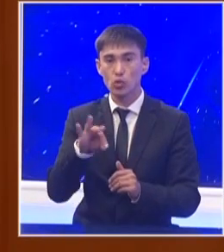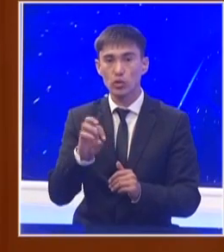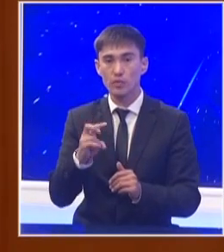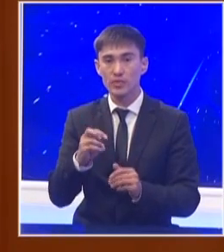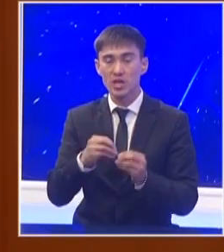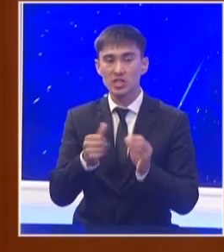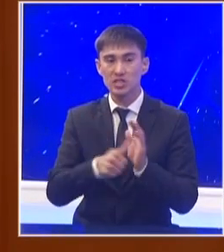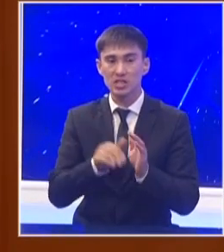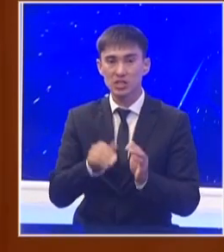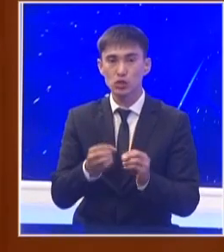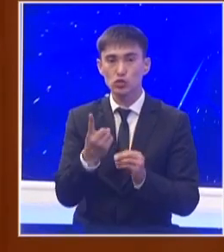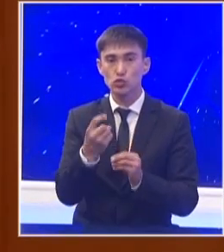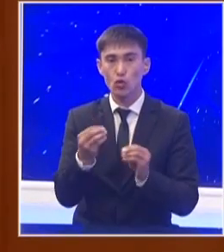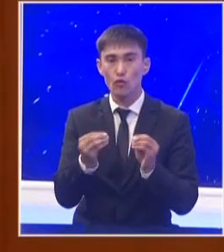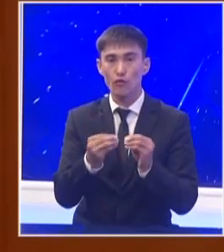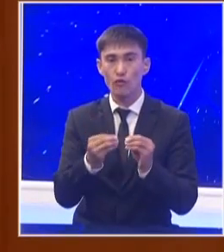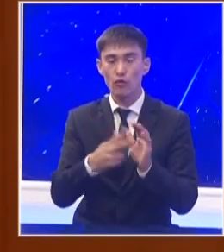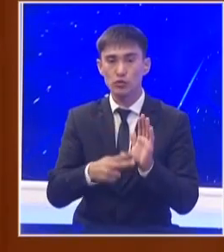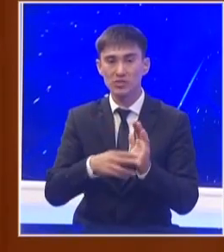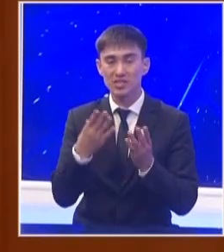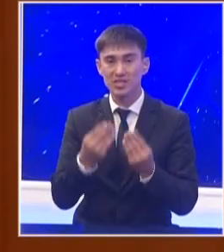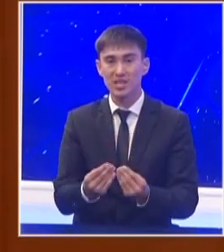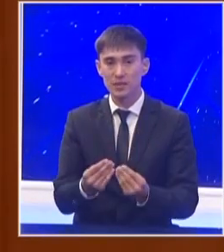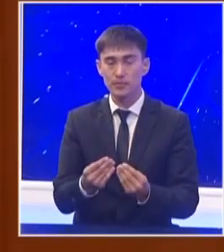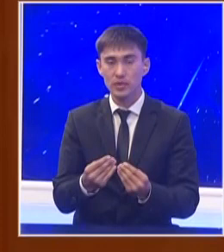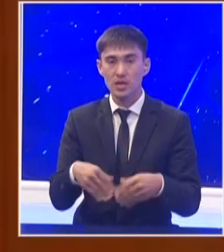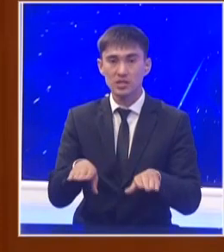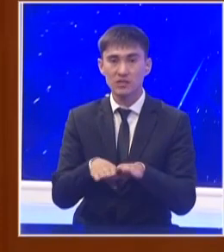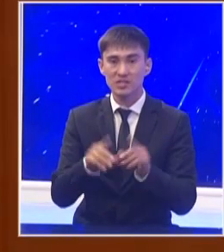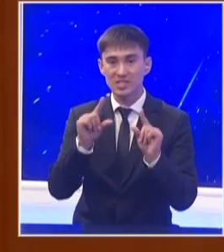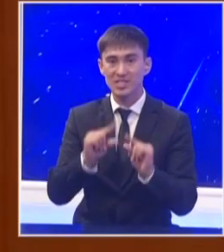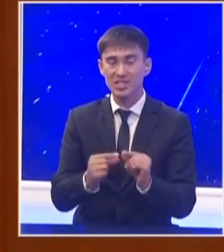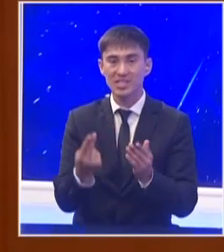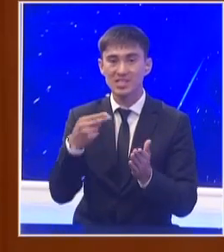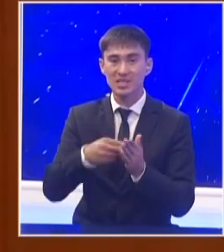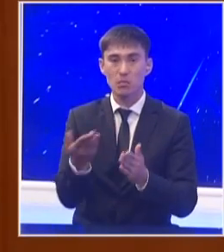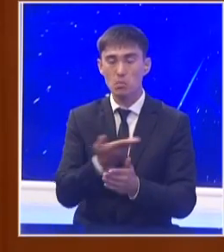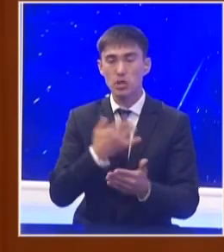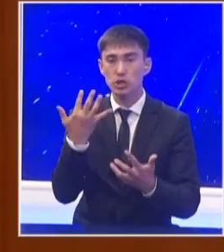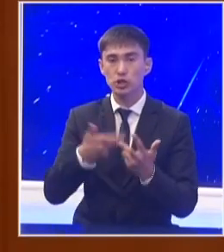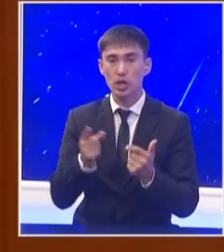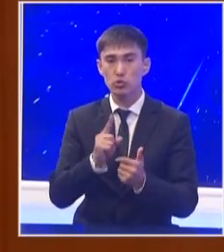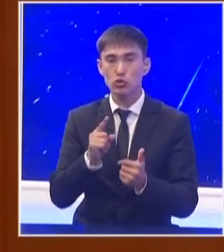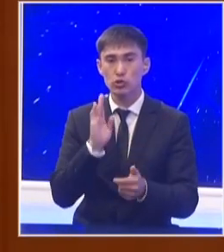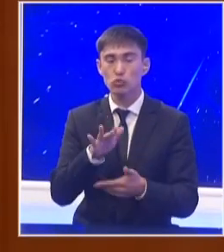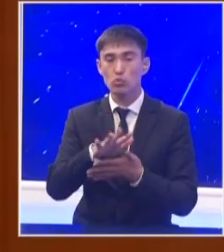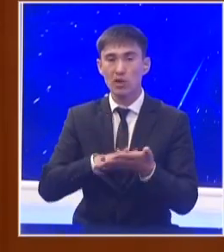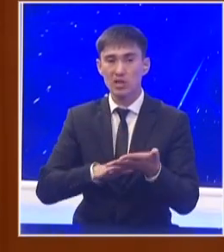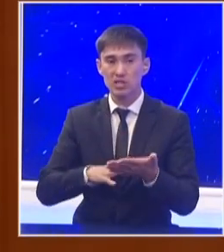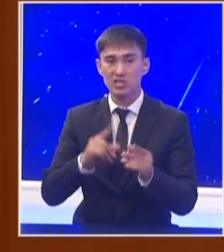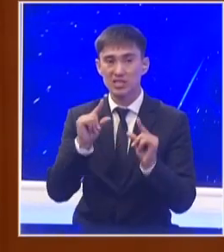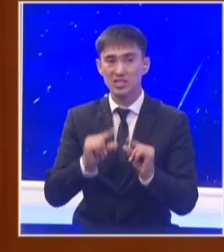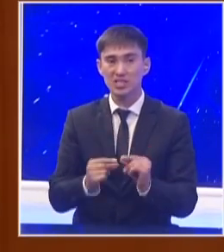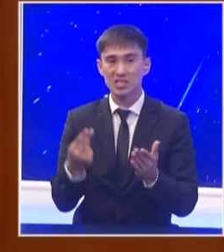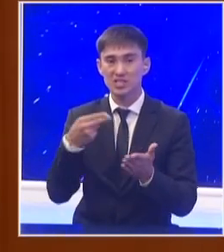период вот этих 180 дней. Что, соответственно, достаточно низкая цена, и мы считаем, что если будут продолжаться совершенно низкие